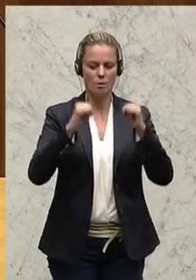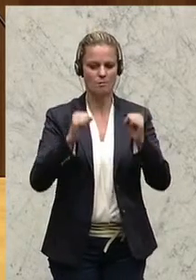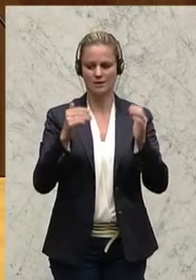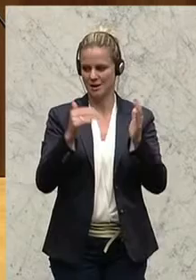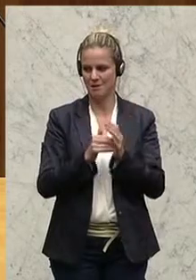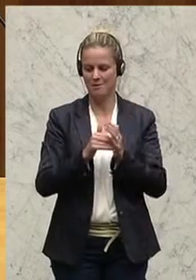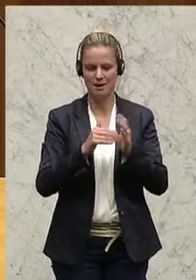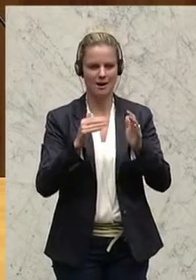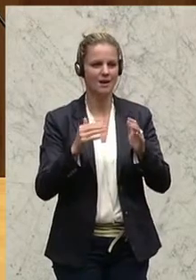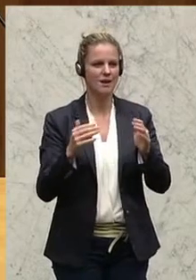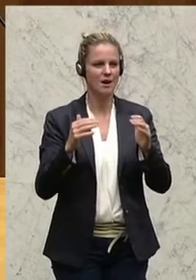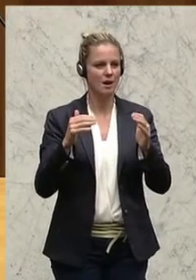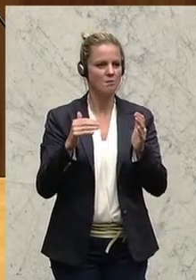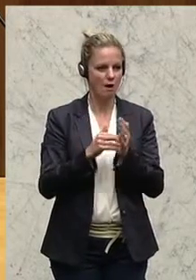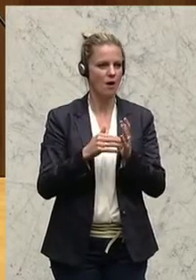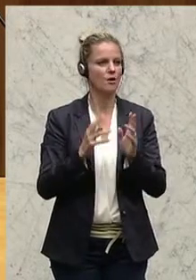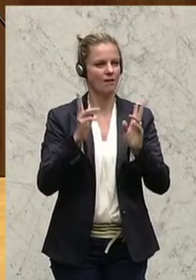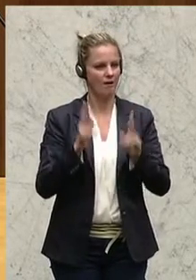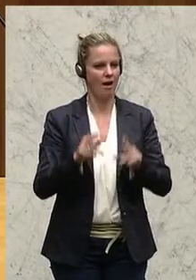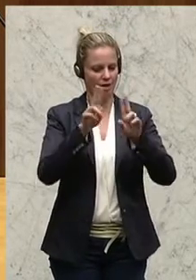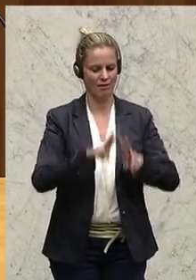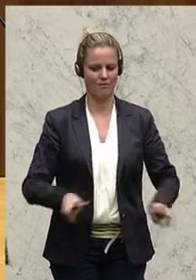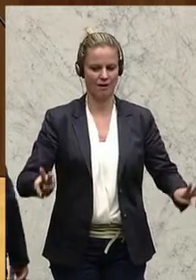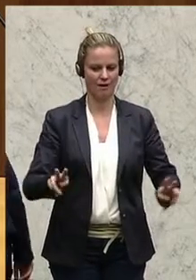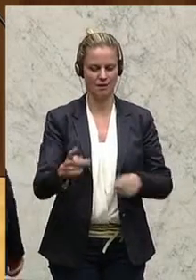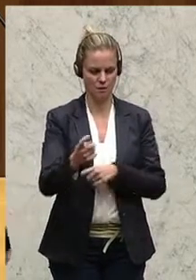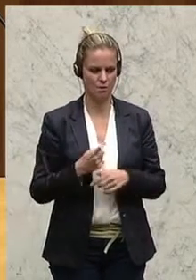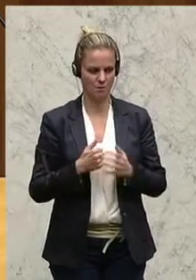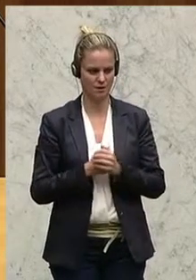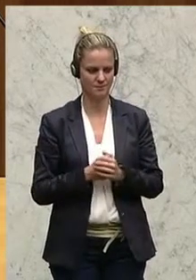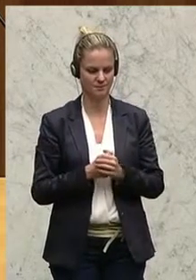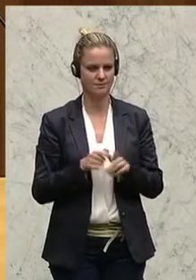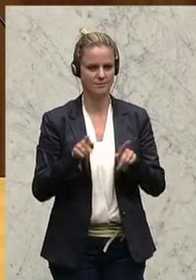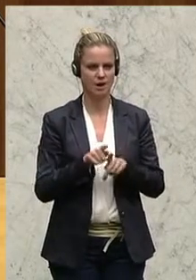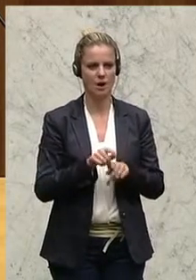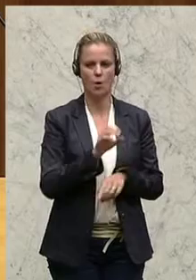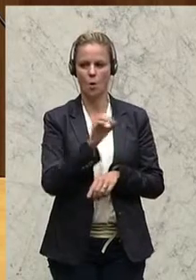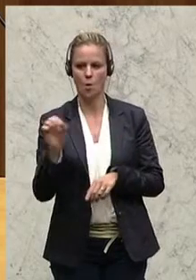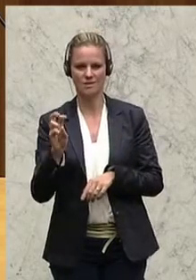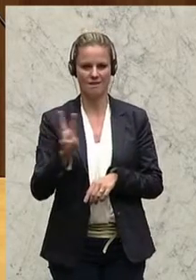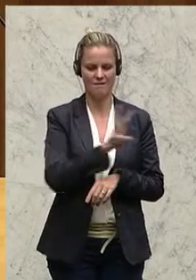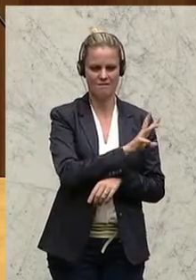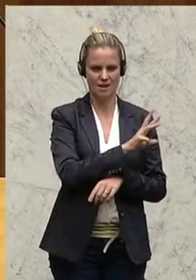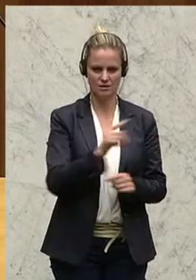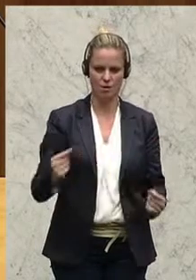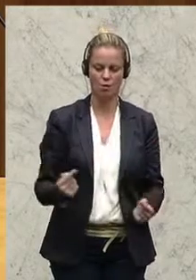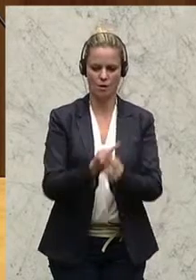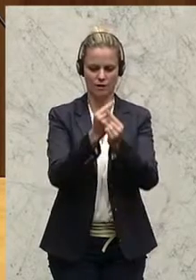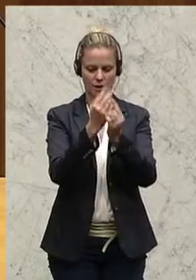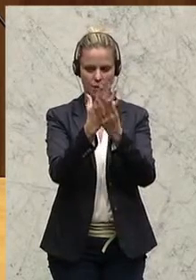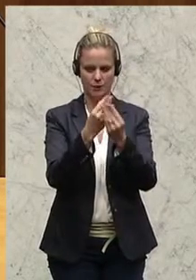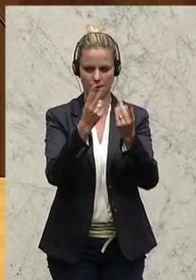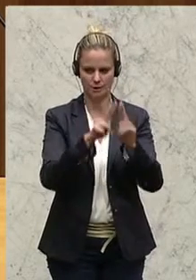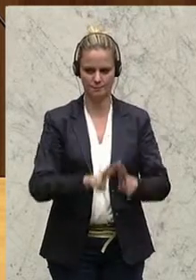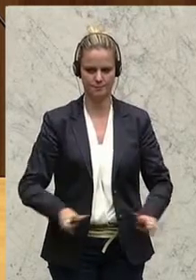Sicherheitsarchitektur hat den Rüstungswettlauf beendet und den Ost-West-Konflikt großteils